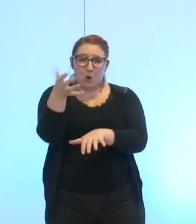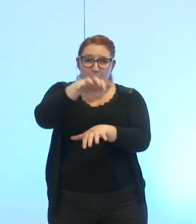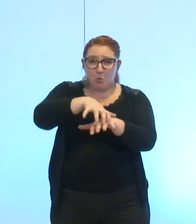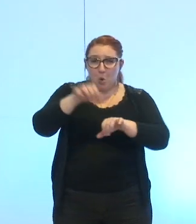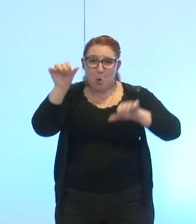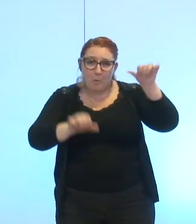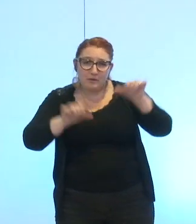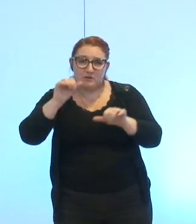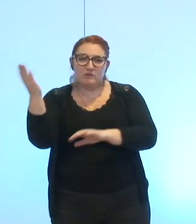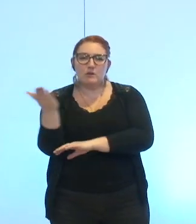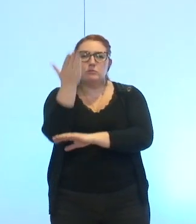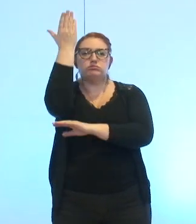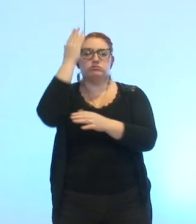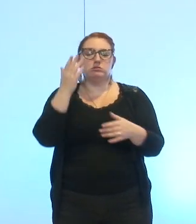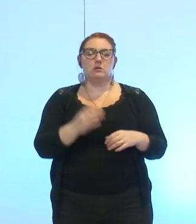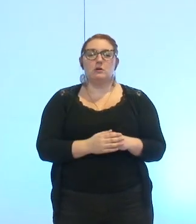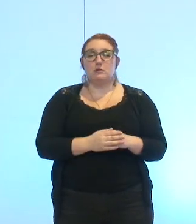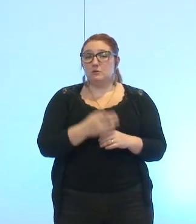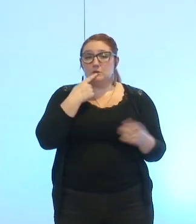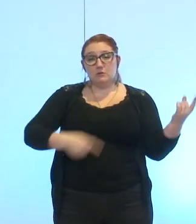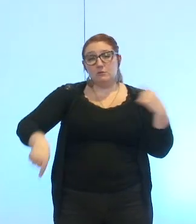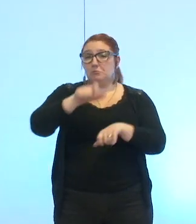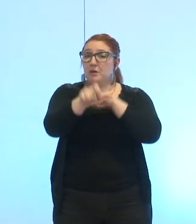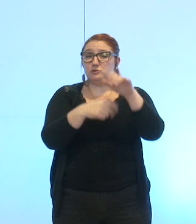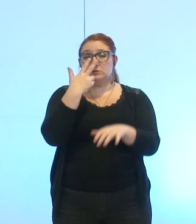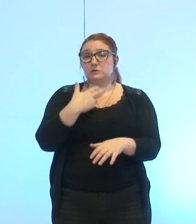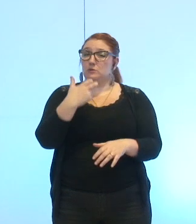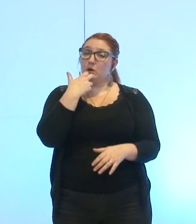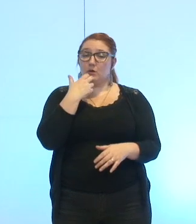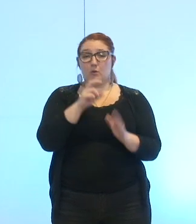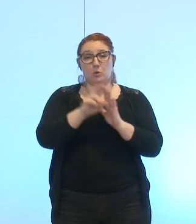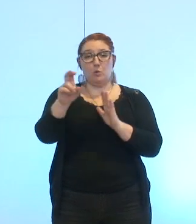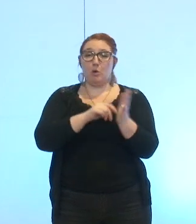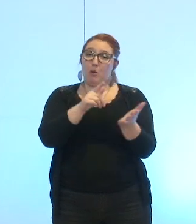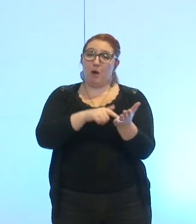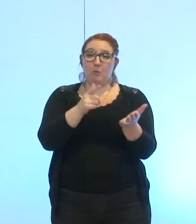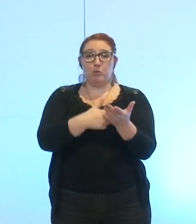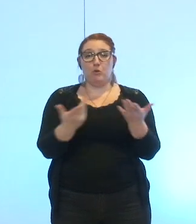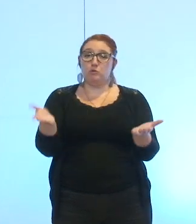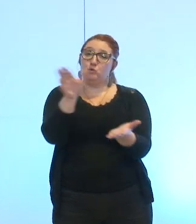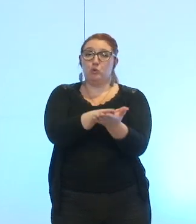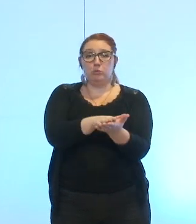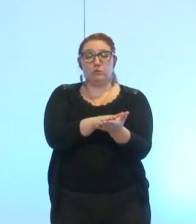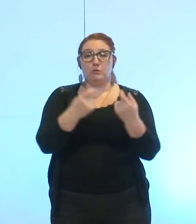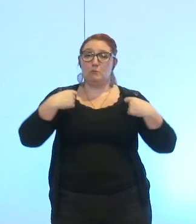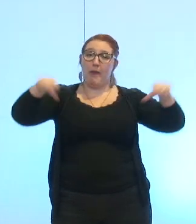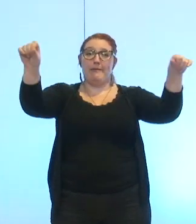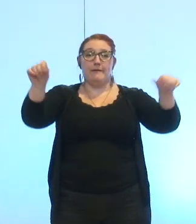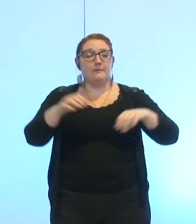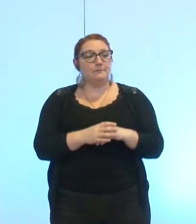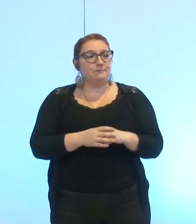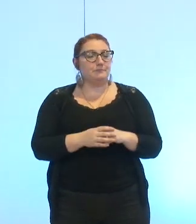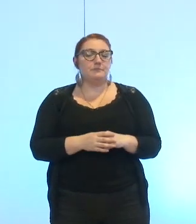ainsi au contribuables grenoblois une double contribution supporter des projets pris en charge par la